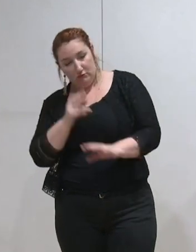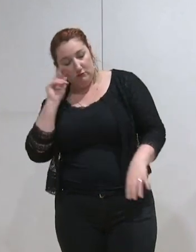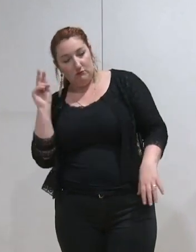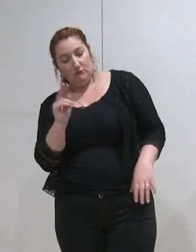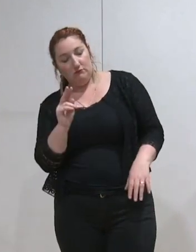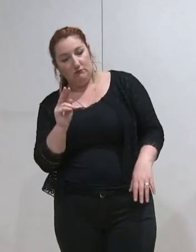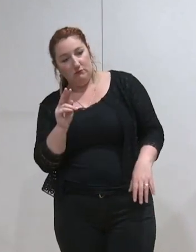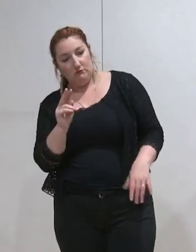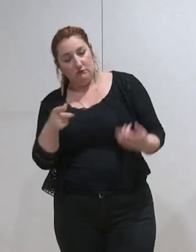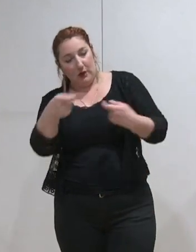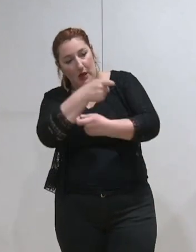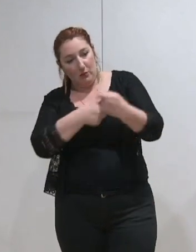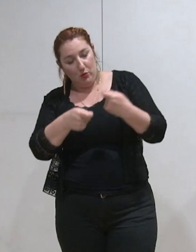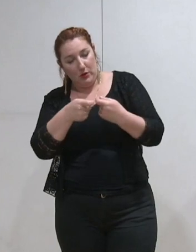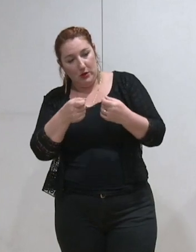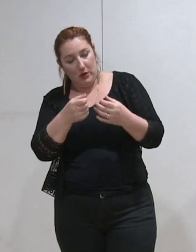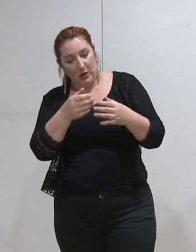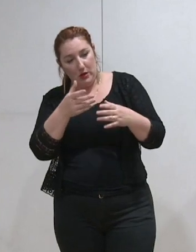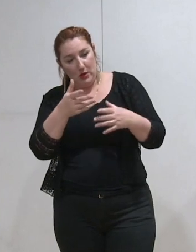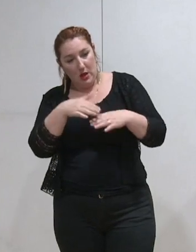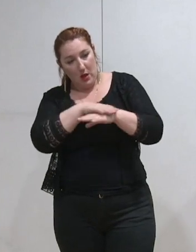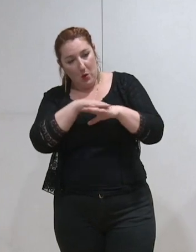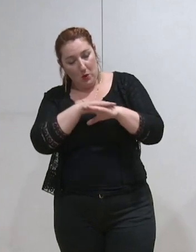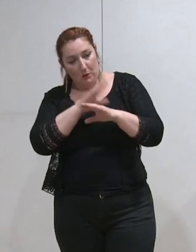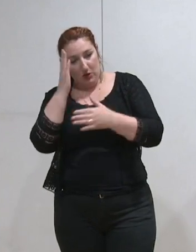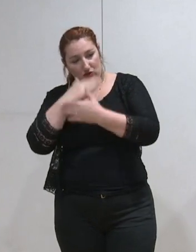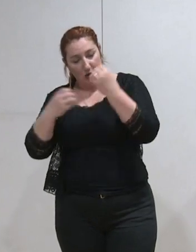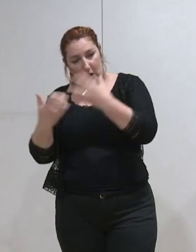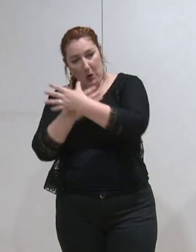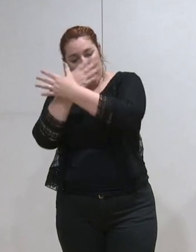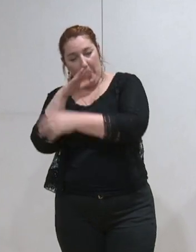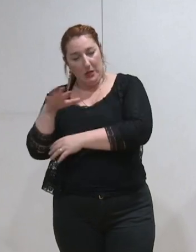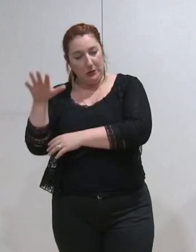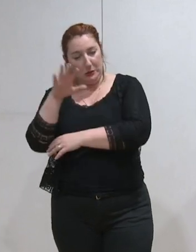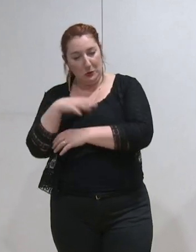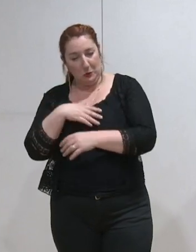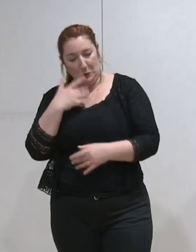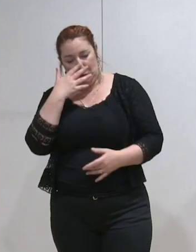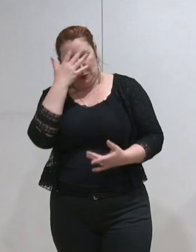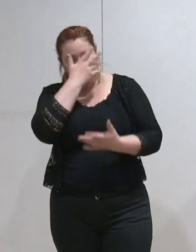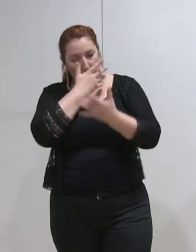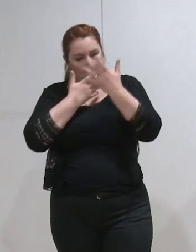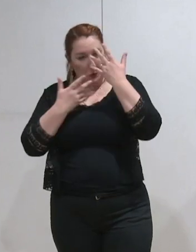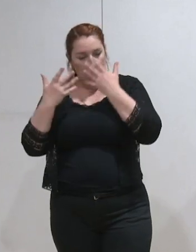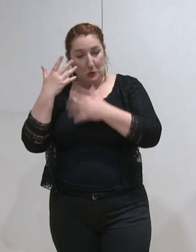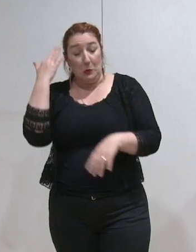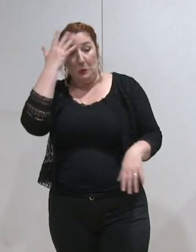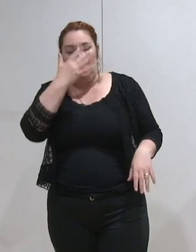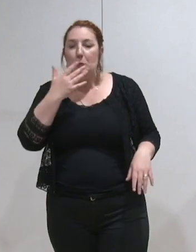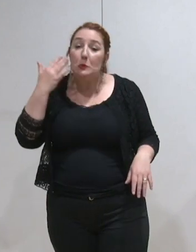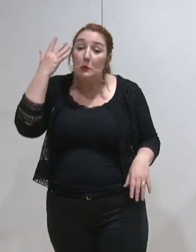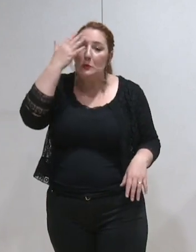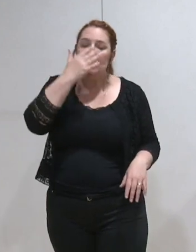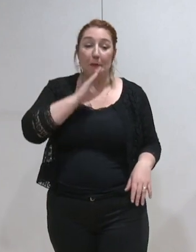la développer au niveau de l'agglomération nous a paru à la fois confus et inquiétant et donc